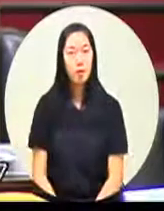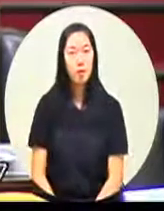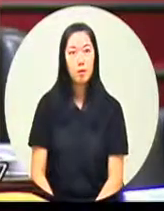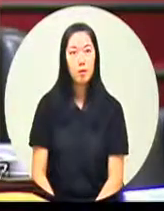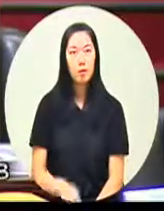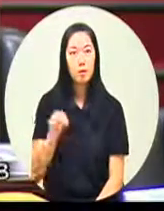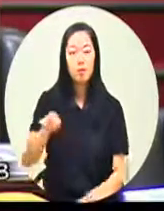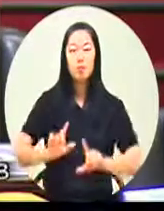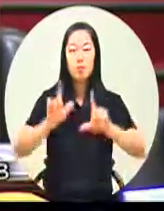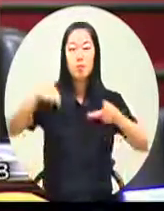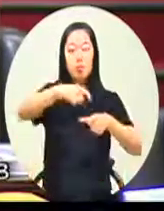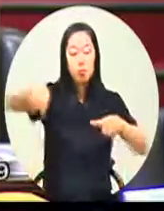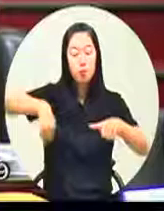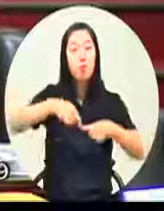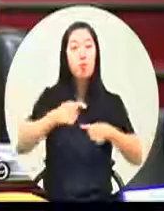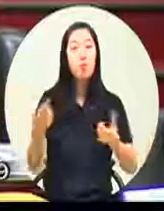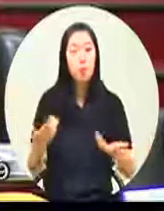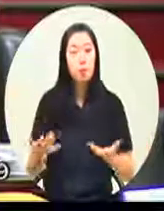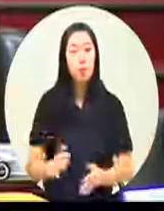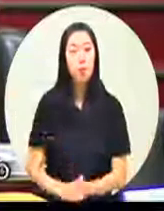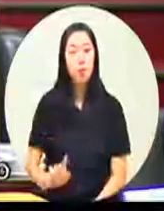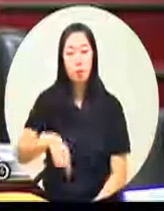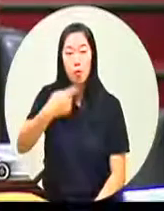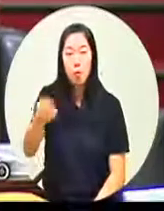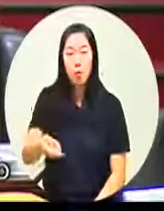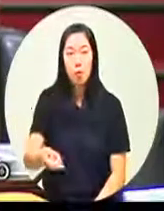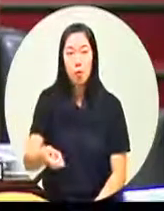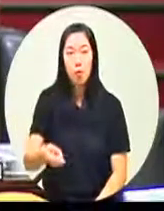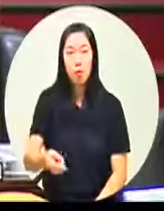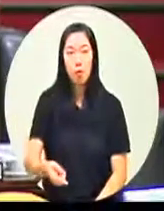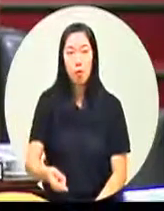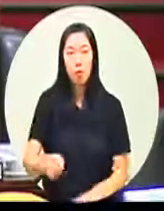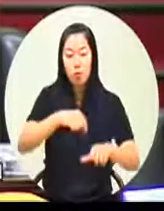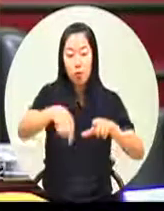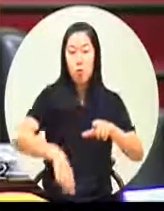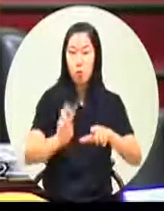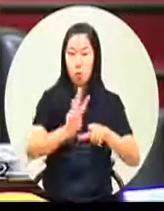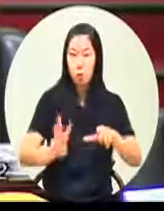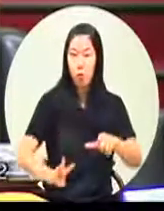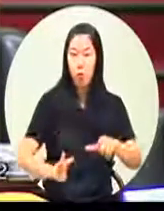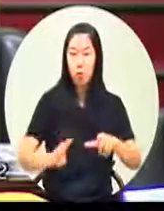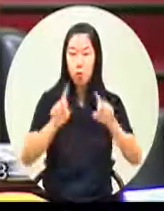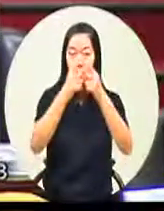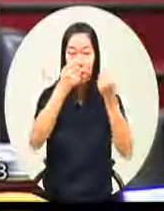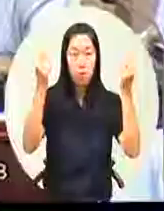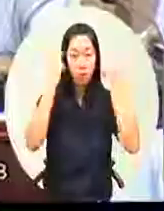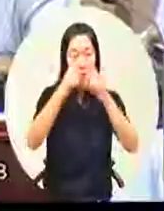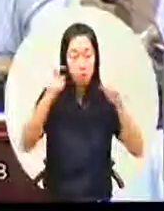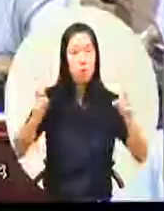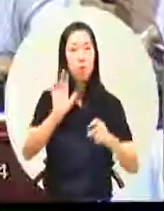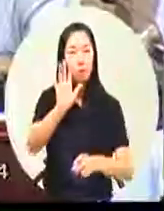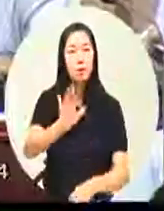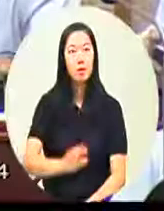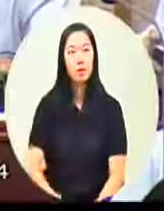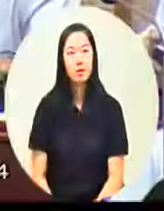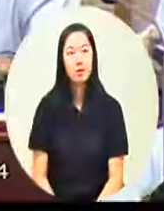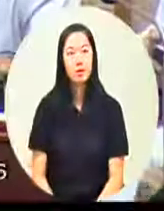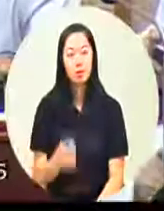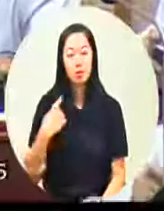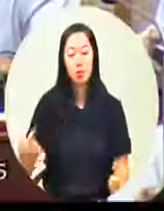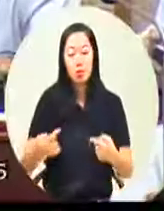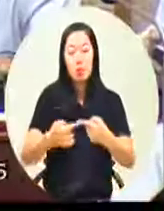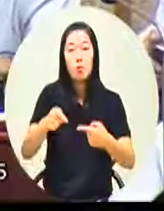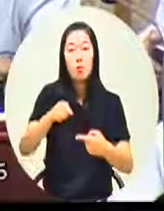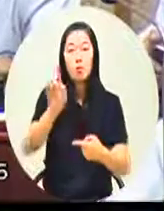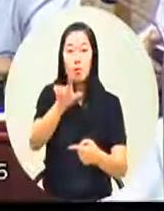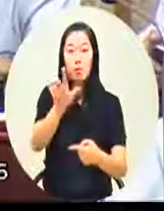部分。 好，那、啊、到深水呢，是不是有到深水大学城？ 对，那个就是我们会衔接那个燕